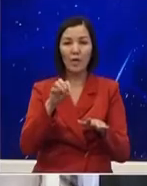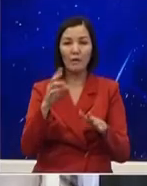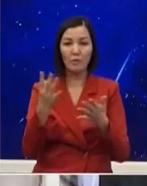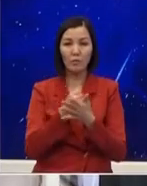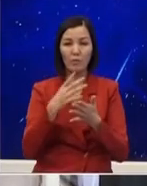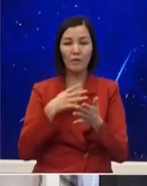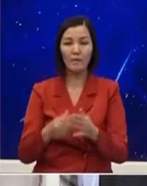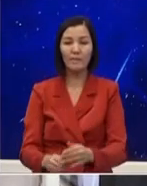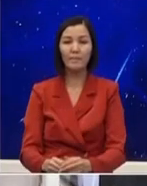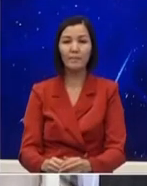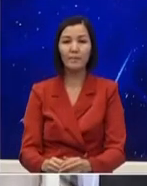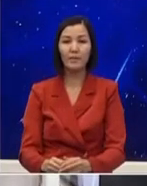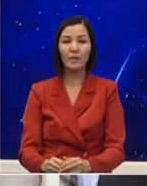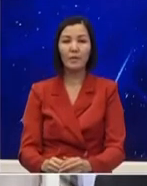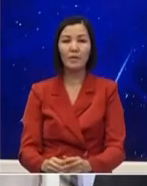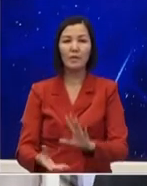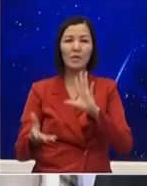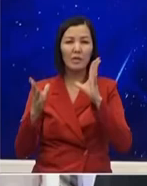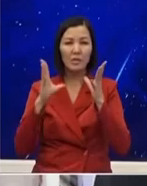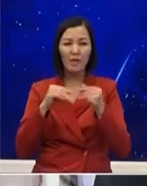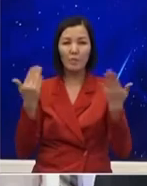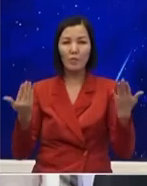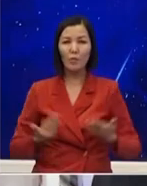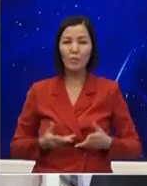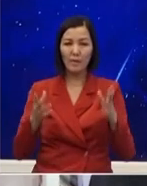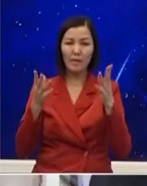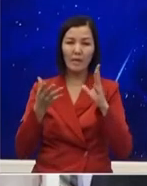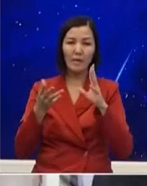бүкіл өміріне жалпы шолу жасадым. Тезек